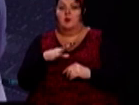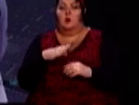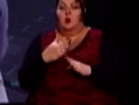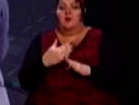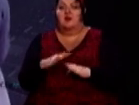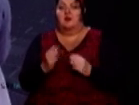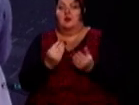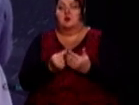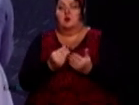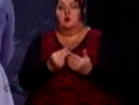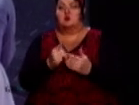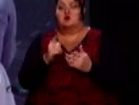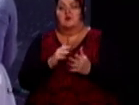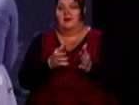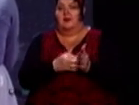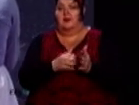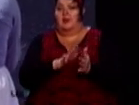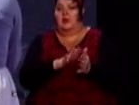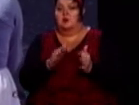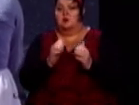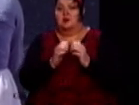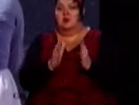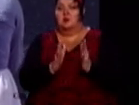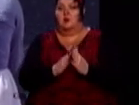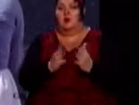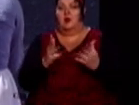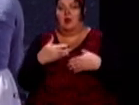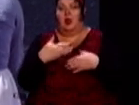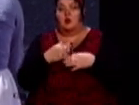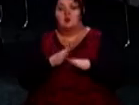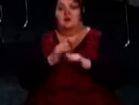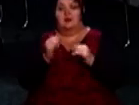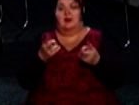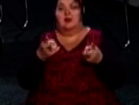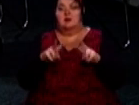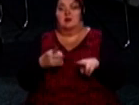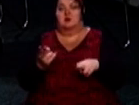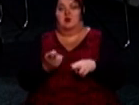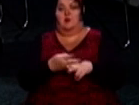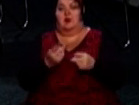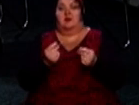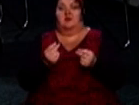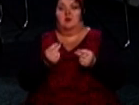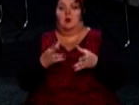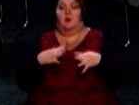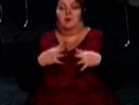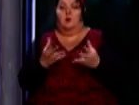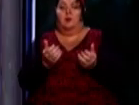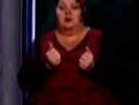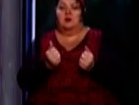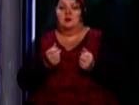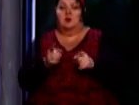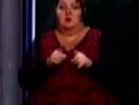Були виділені кошти, але в недостатньому обсязі. І як розвалити і залишити без фінансування, то було прийнято таке рішення,